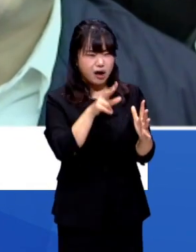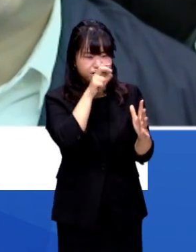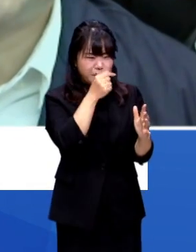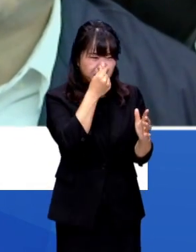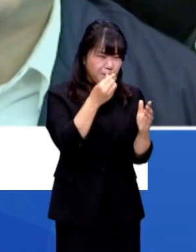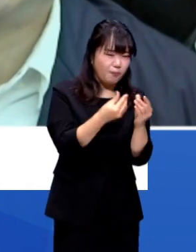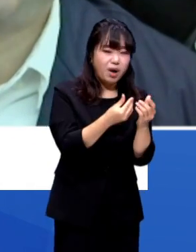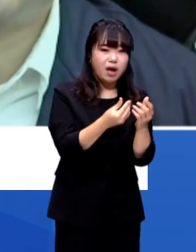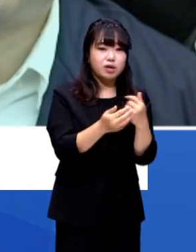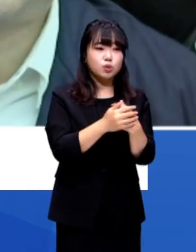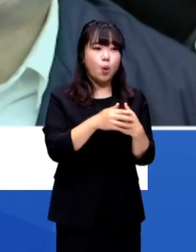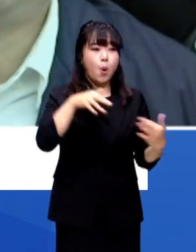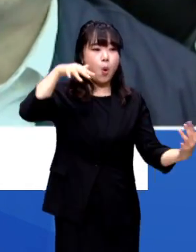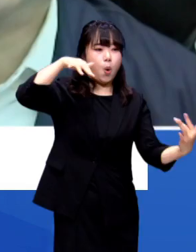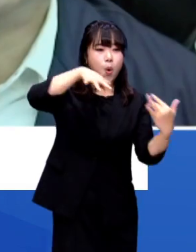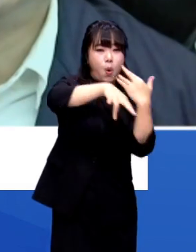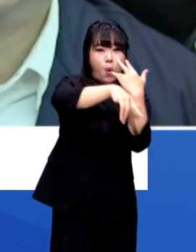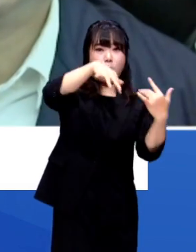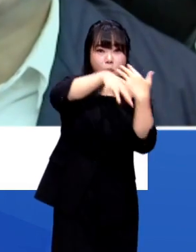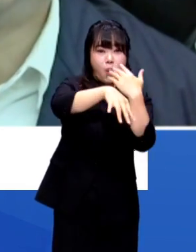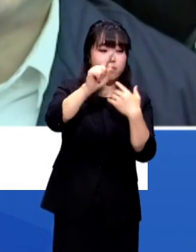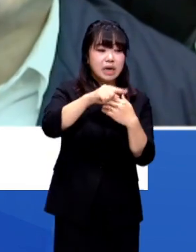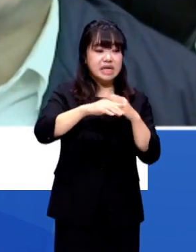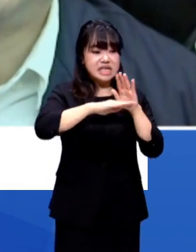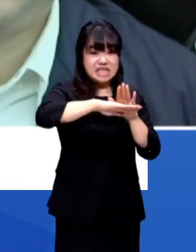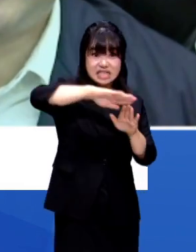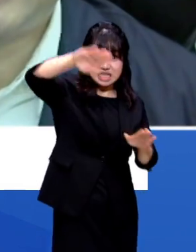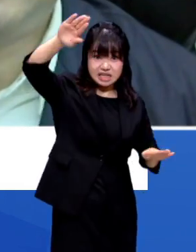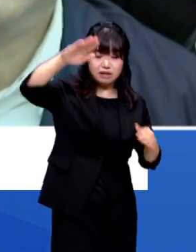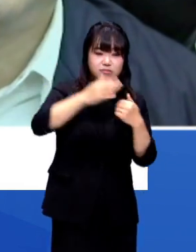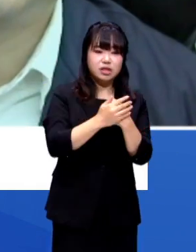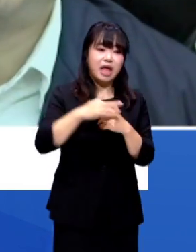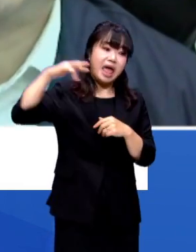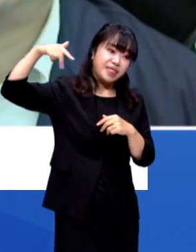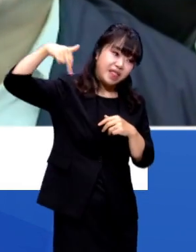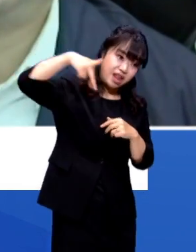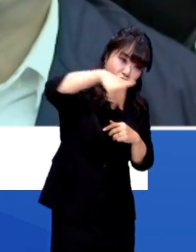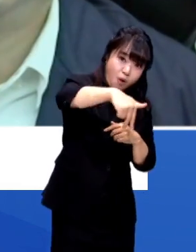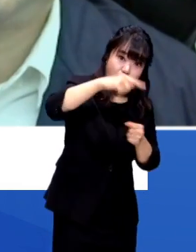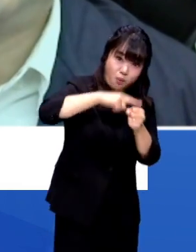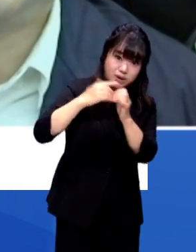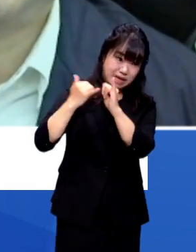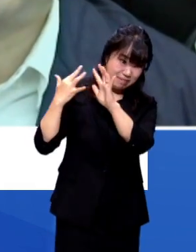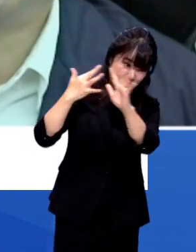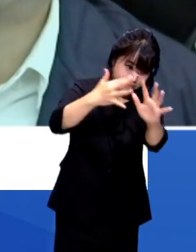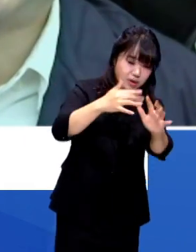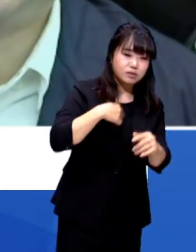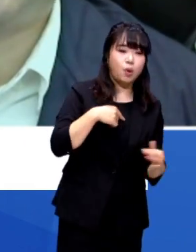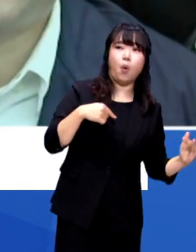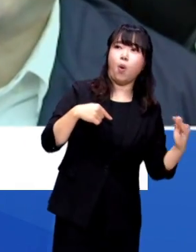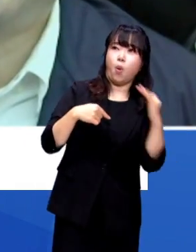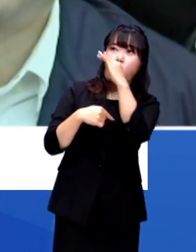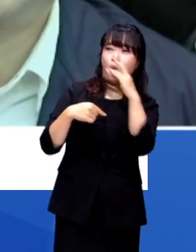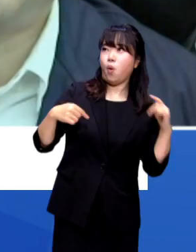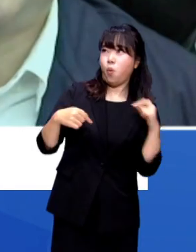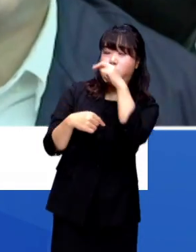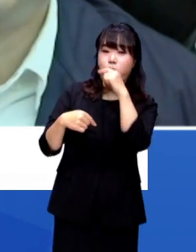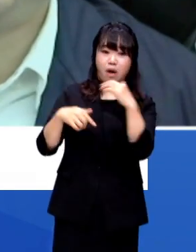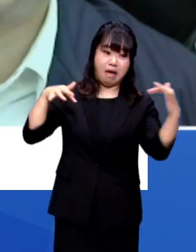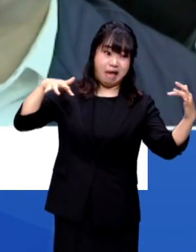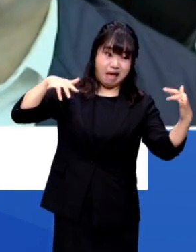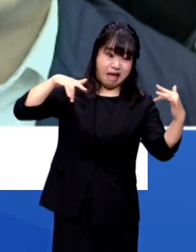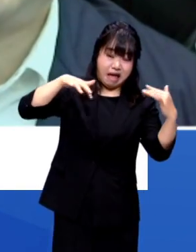올라가려는 사람들과 내려가는 사람들이 서로 상충하는 흐름이 차단되는 현상. 그다음에 그 길 자체가 경사가 있었다는 것.